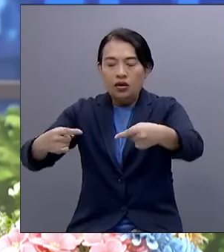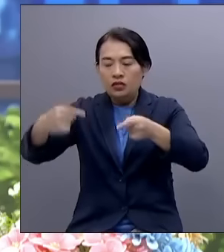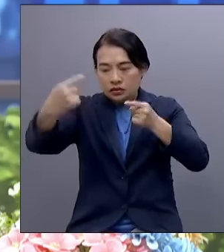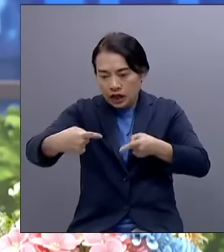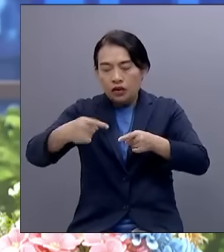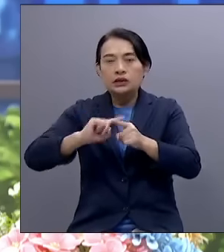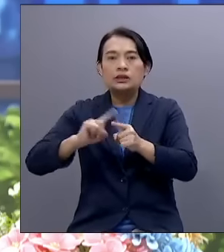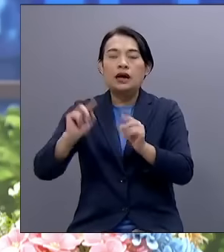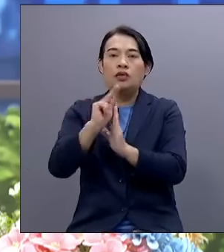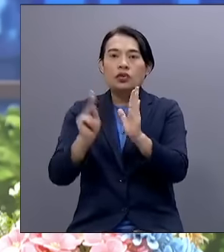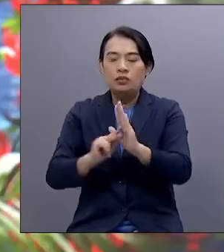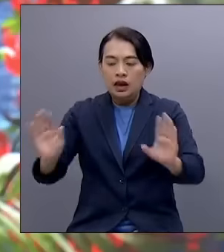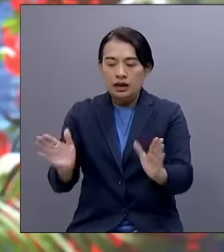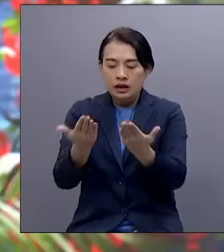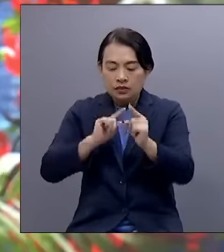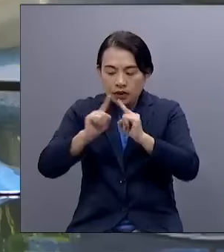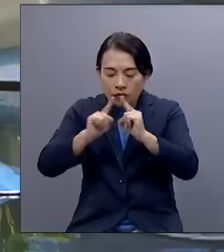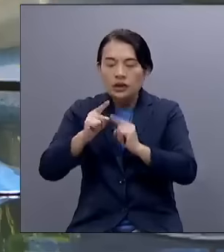ข้อมูลเอากฎหมายนี้มาคุยกันวันนี้ขอบคุณพี่พีทครับขอบคุณครับ